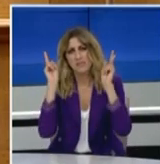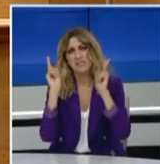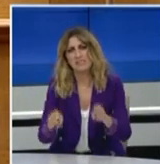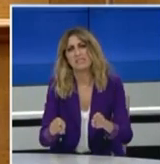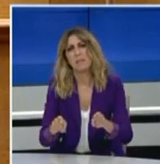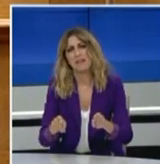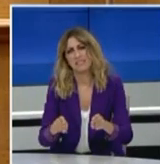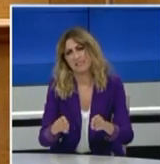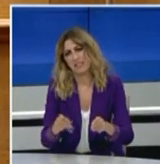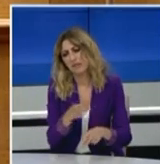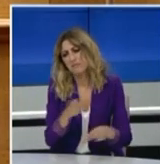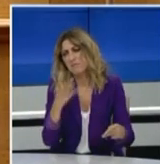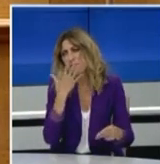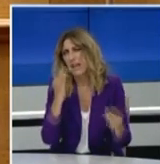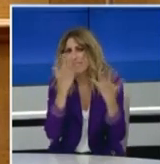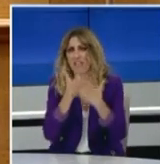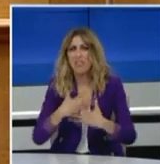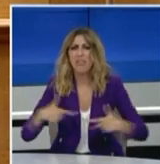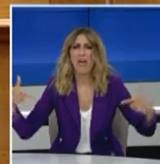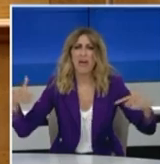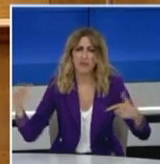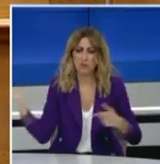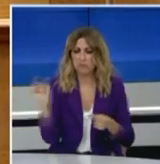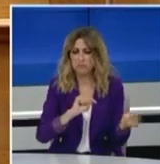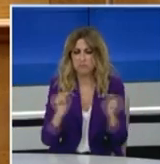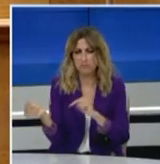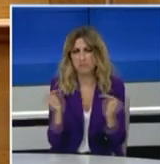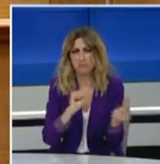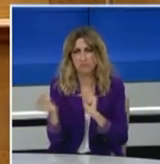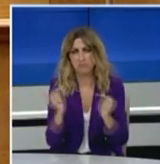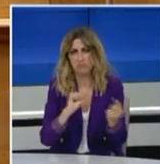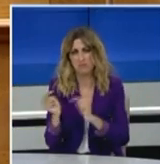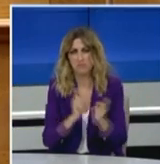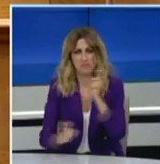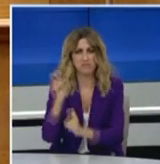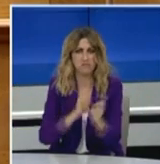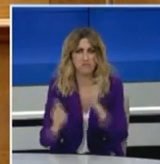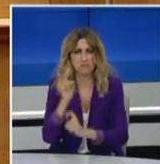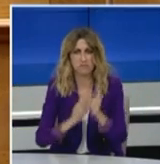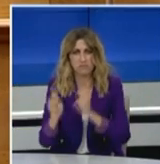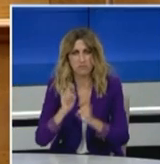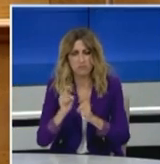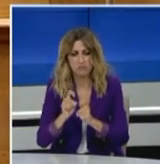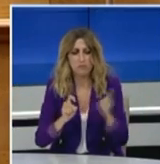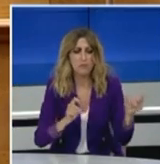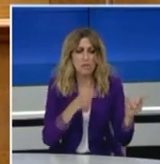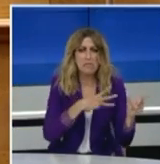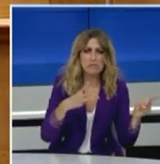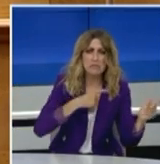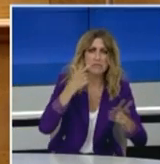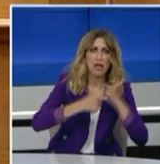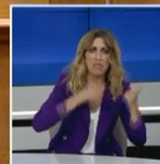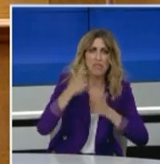αυτό το άχαρο θέατρο, ανάλογα με το αν βρίσκεστε στη θέση του κατηγορουμένου ή του κατήγορου, να